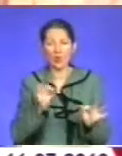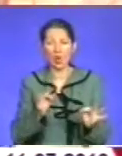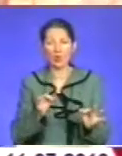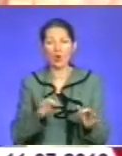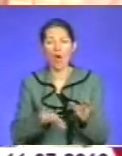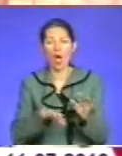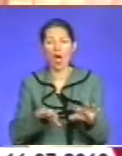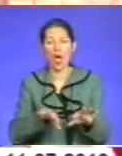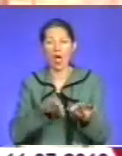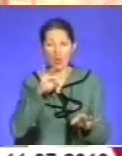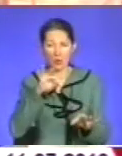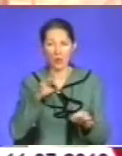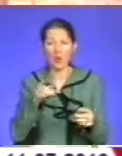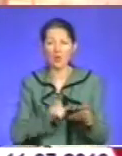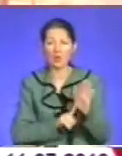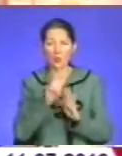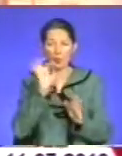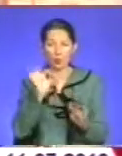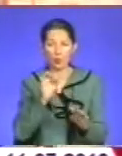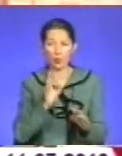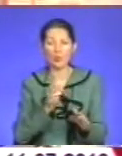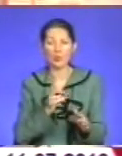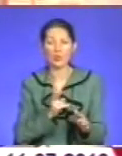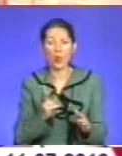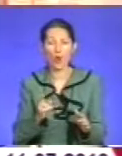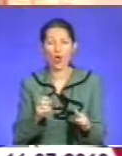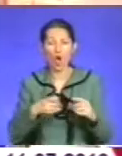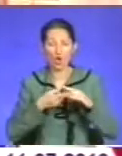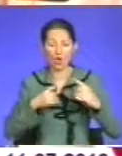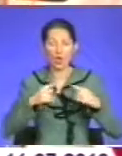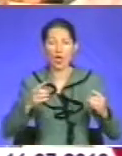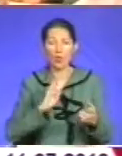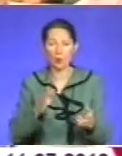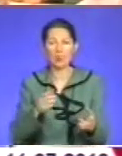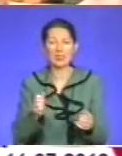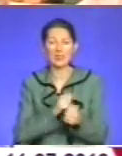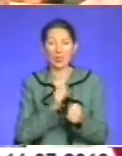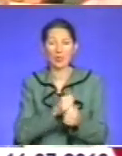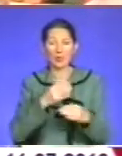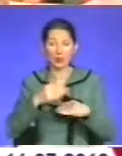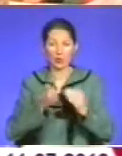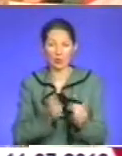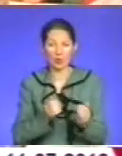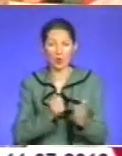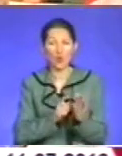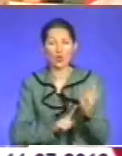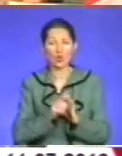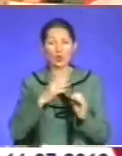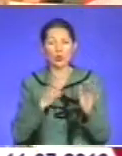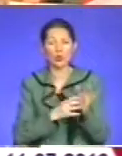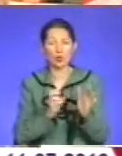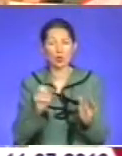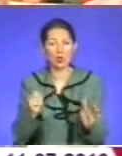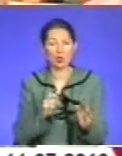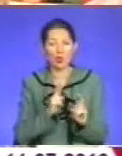якої шоколад якби ставав твердим, кускоподібним. До того часу, до початку 19 століття, ніхто навіть не знав, що